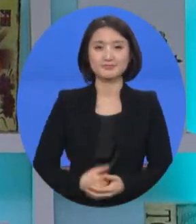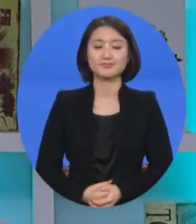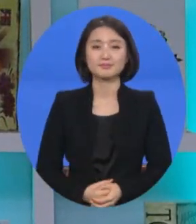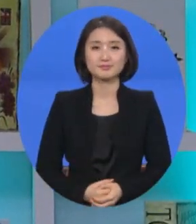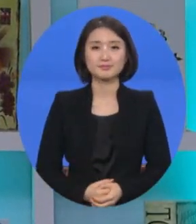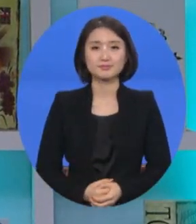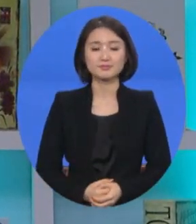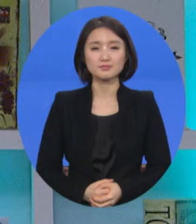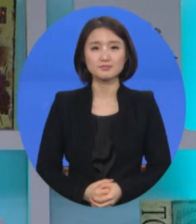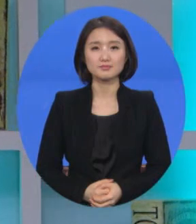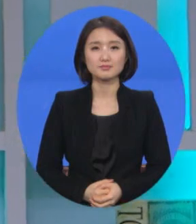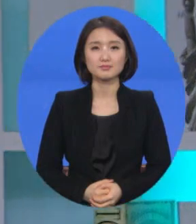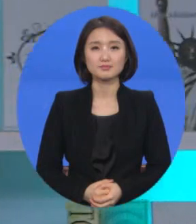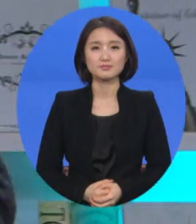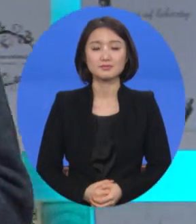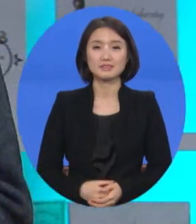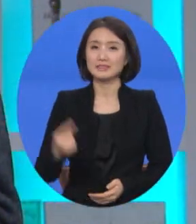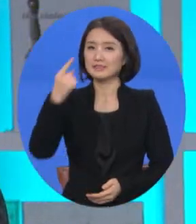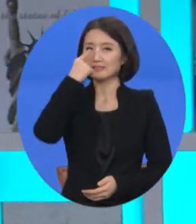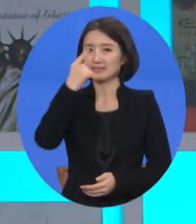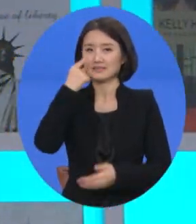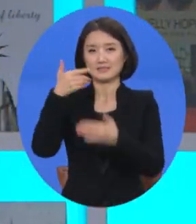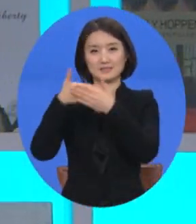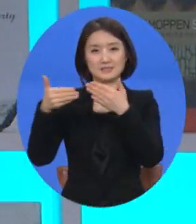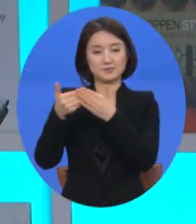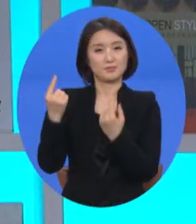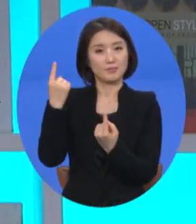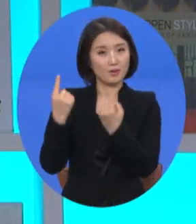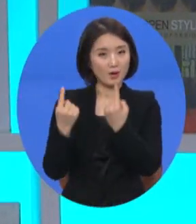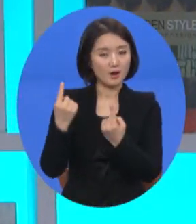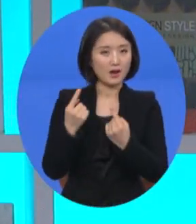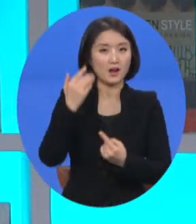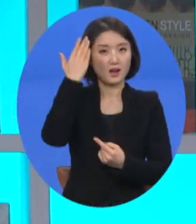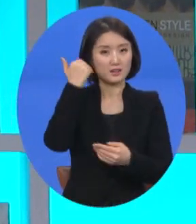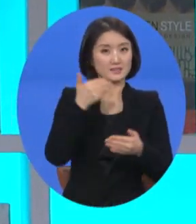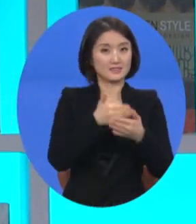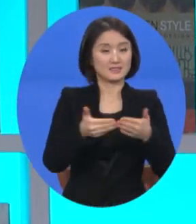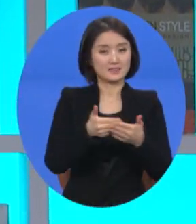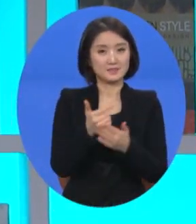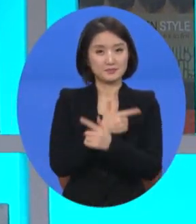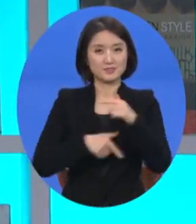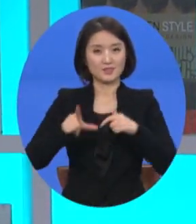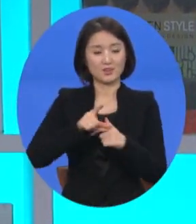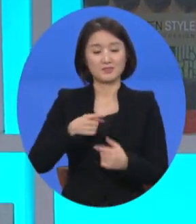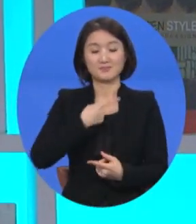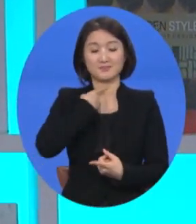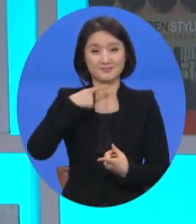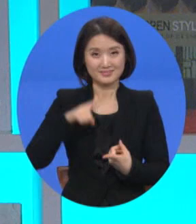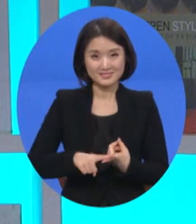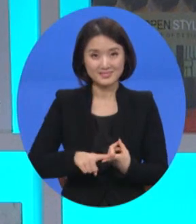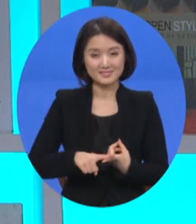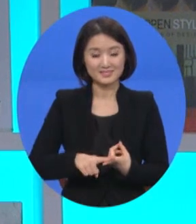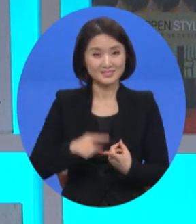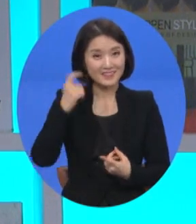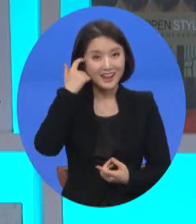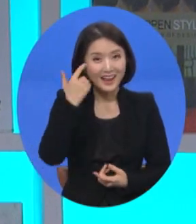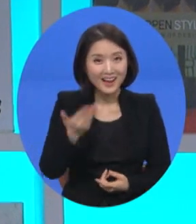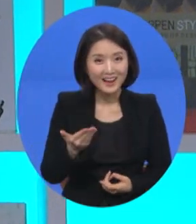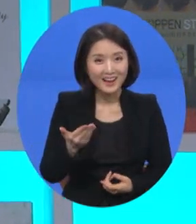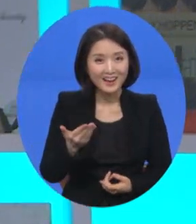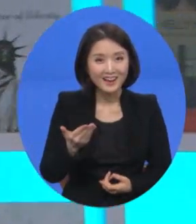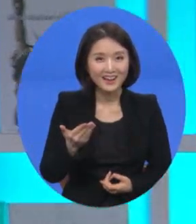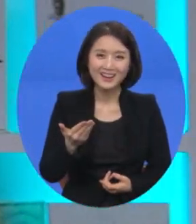어떻습니까 여러분 서양미술 보다 이 자리에 계신 분들은 우리의 그림이 훨씬 더 좋다고 느끼십니까 아마